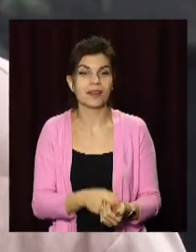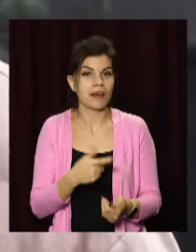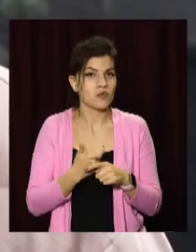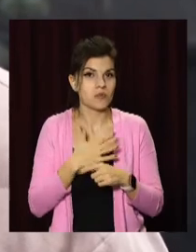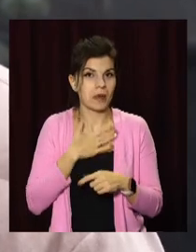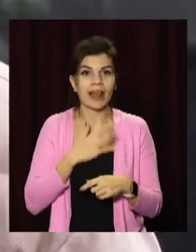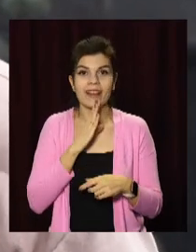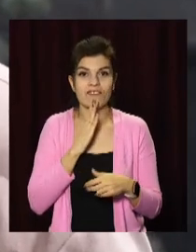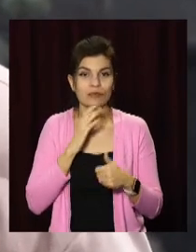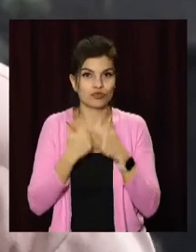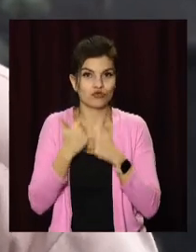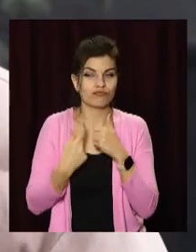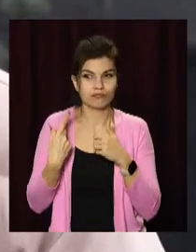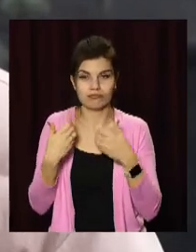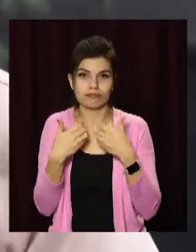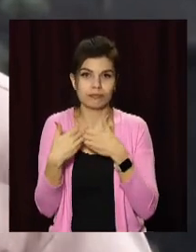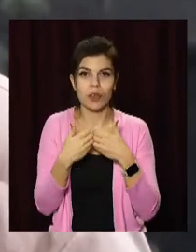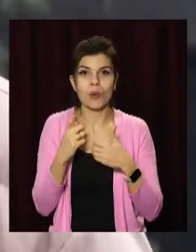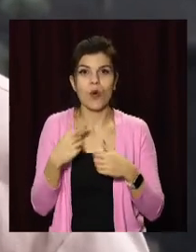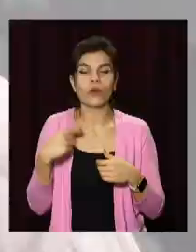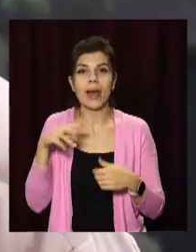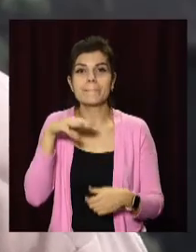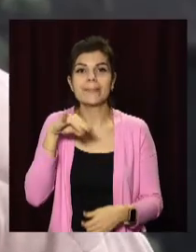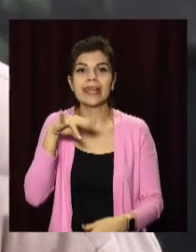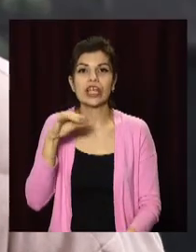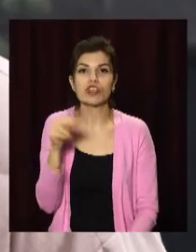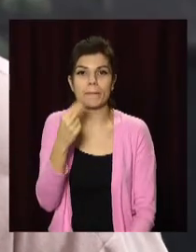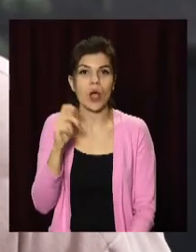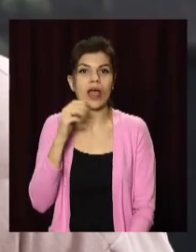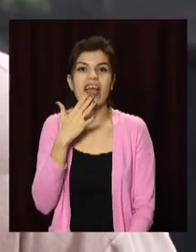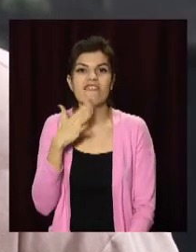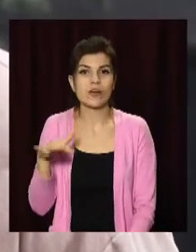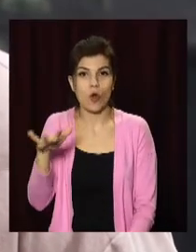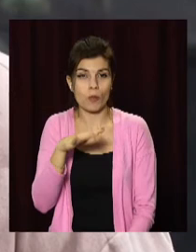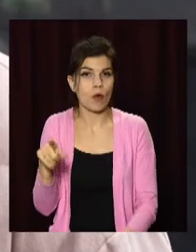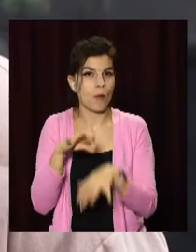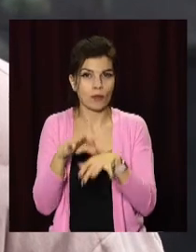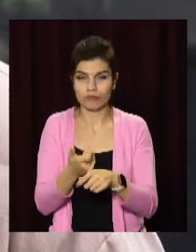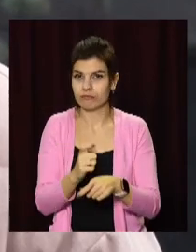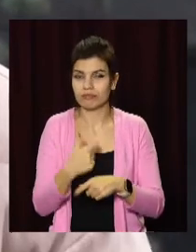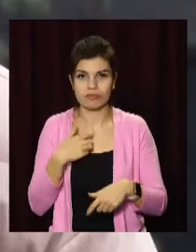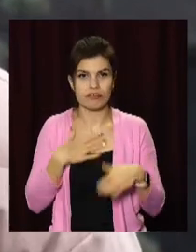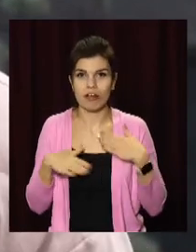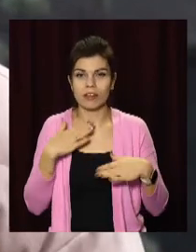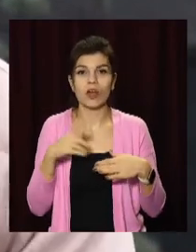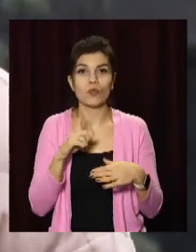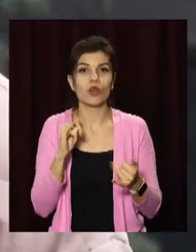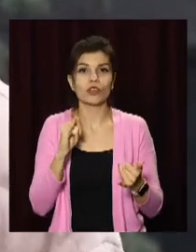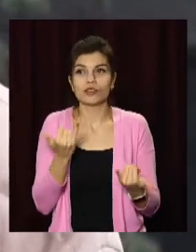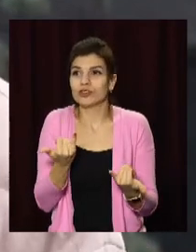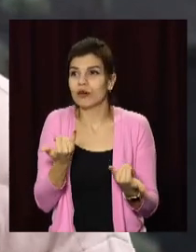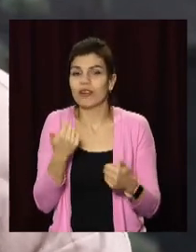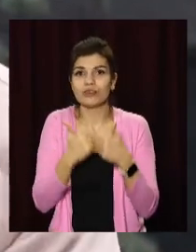девочками нашими, потому что у нас мини-чемпионат Европы. Очень рада, что их провели, поскольку сейчас вообще очень